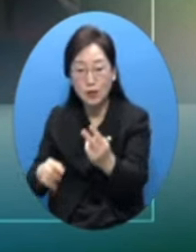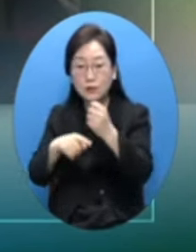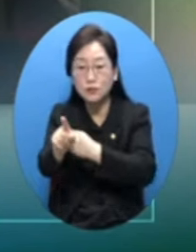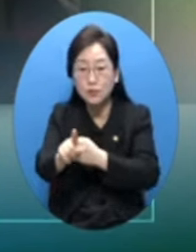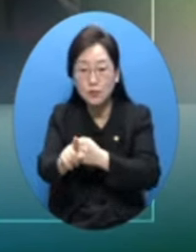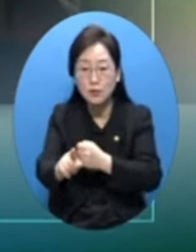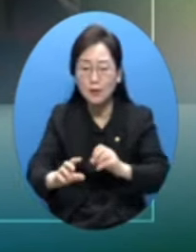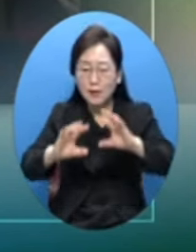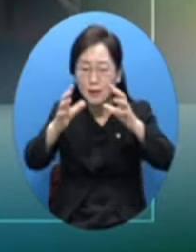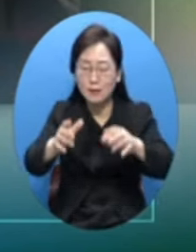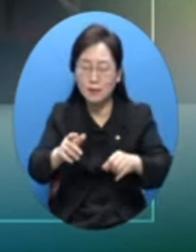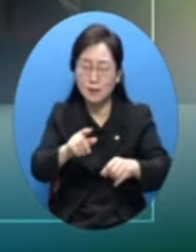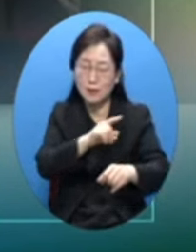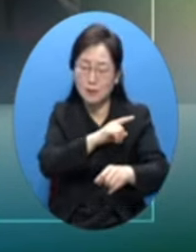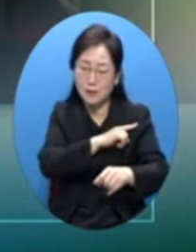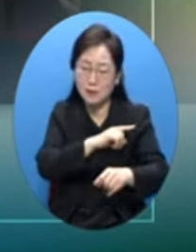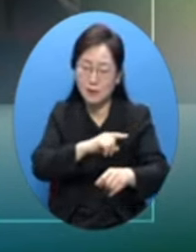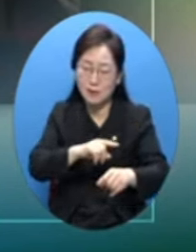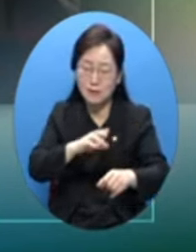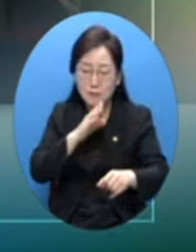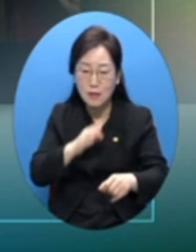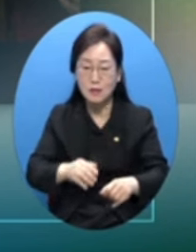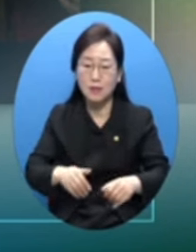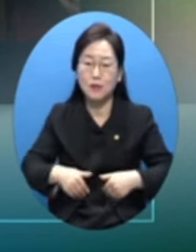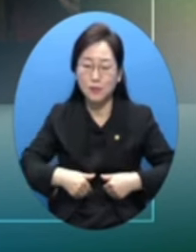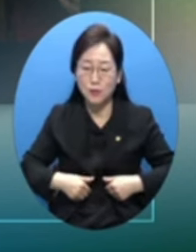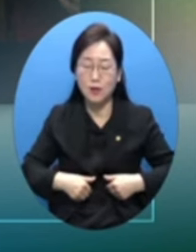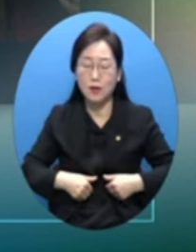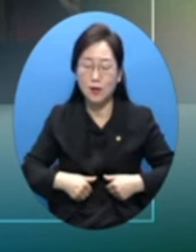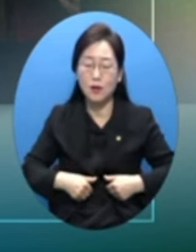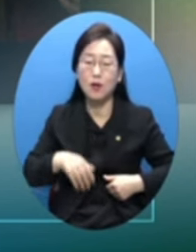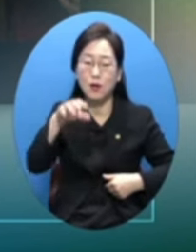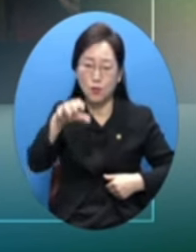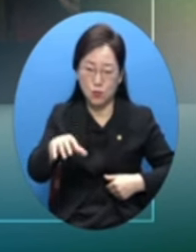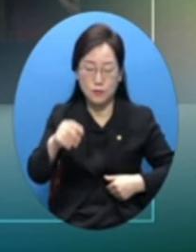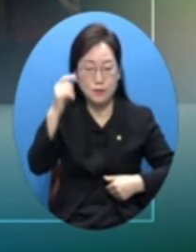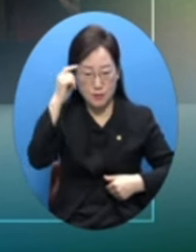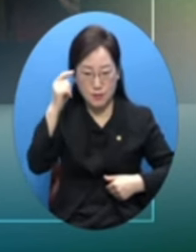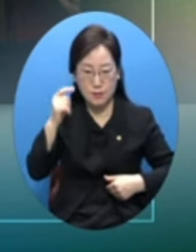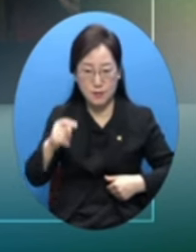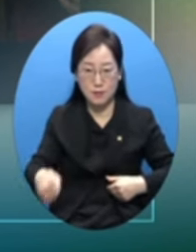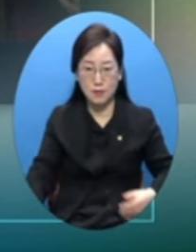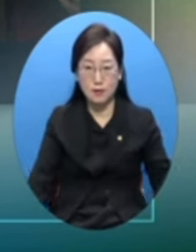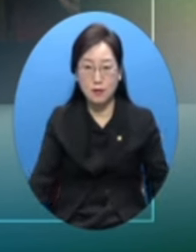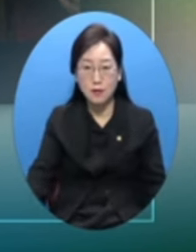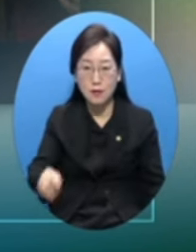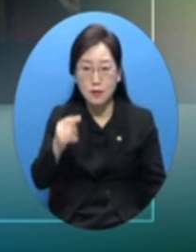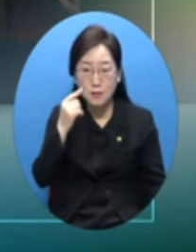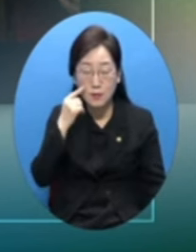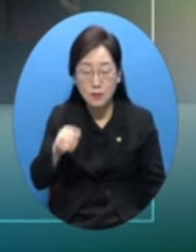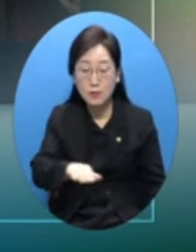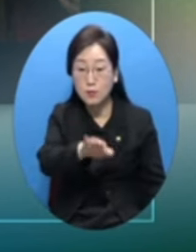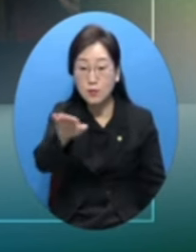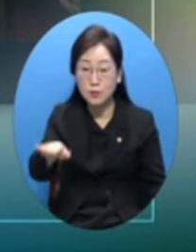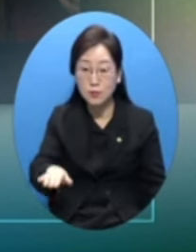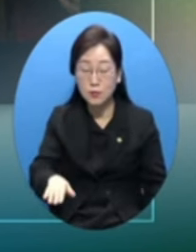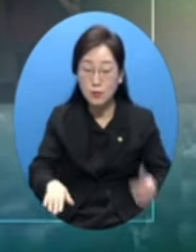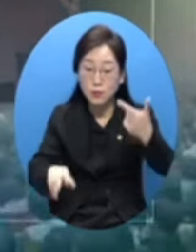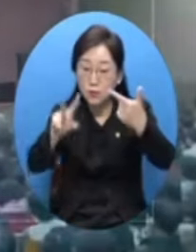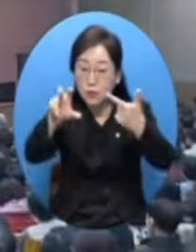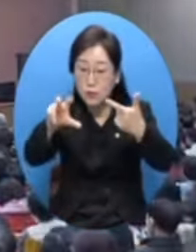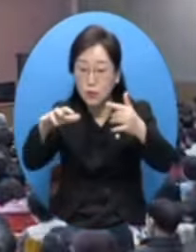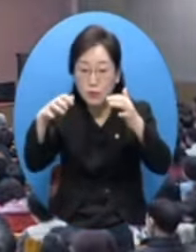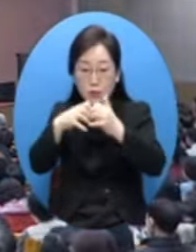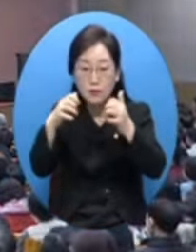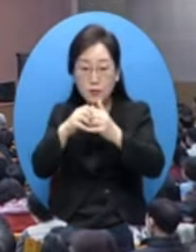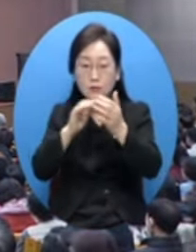도움이 필요한 장소라고 생각했기 때문입니다. 그들이 봤을 때 대한민국은 차고넘어 가난했습니다. 여러분 잘 아신 대로 6.25 후에 우리